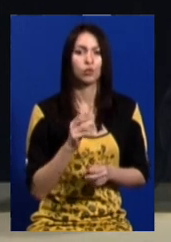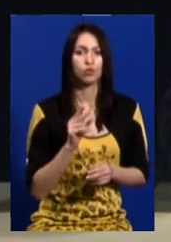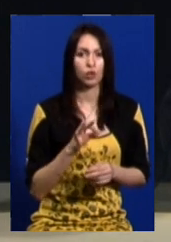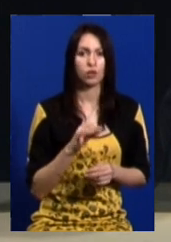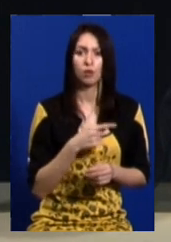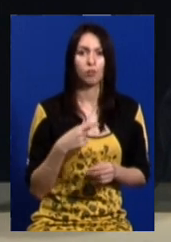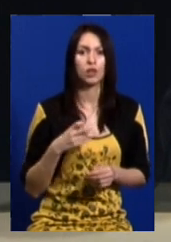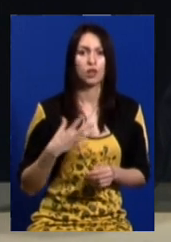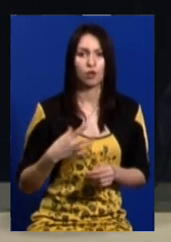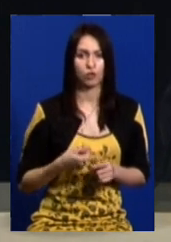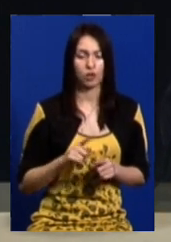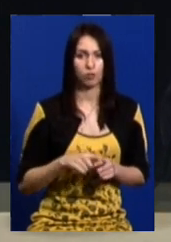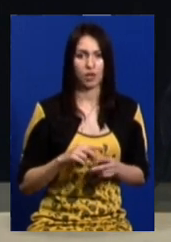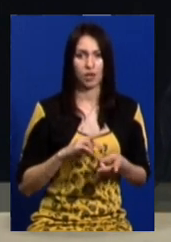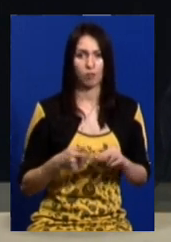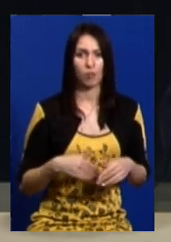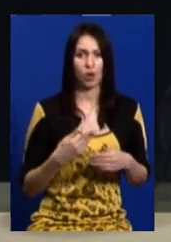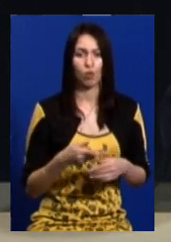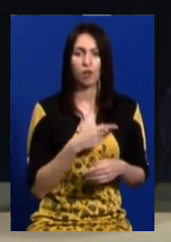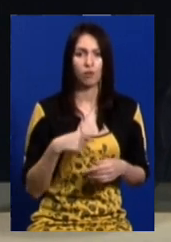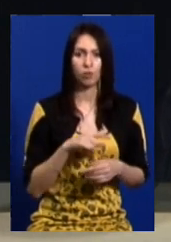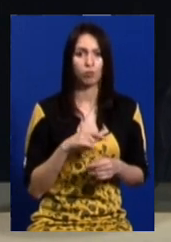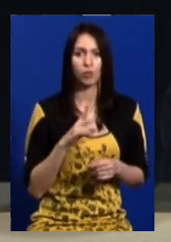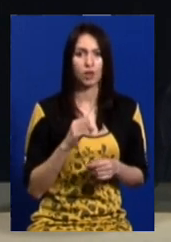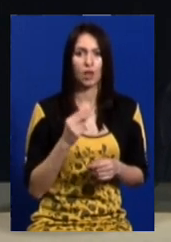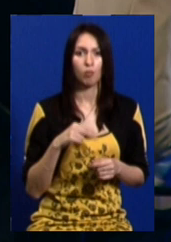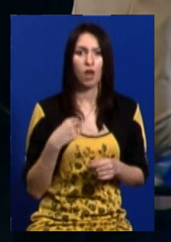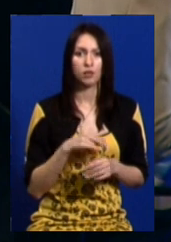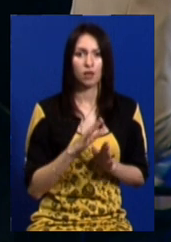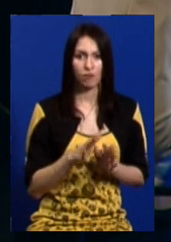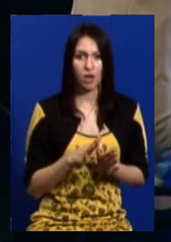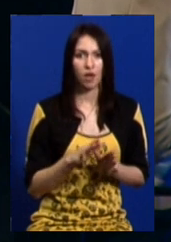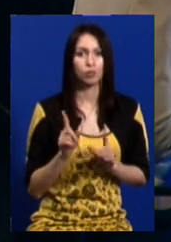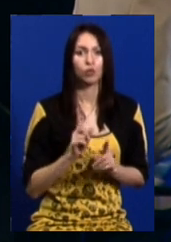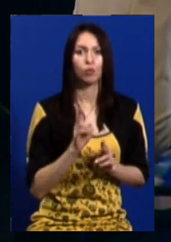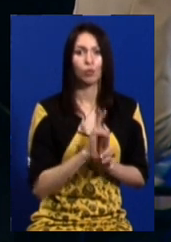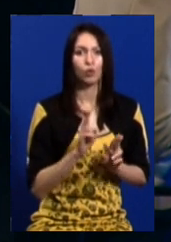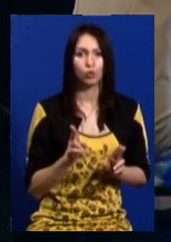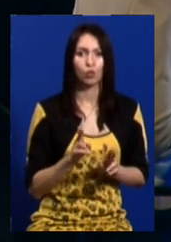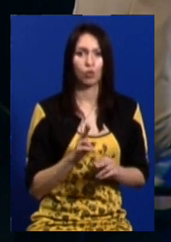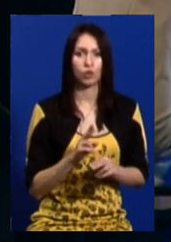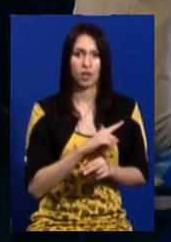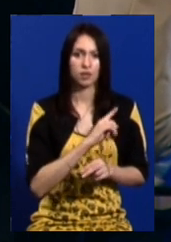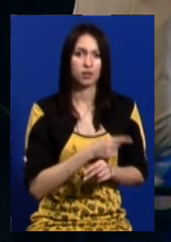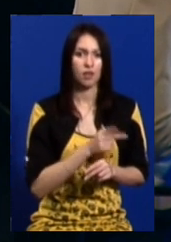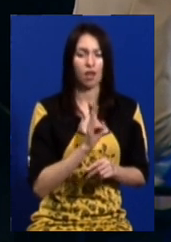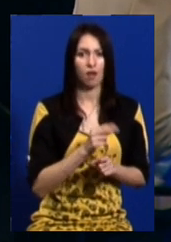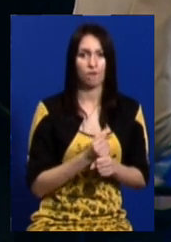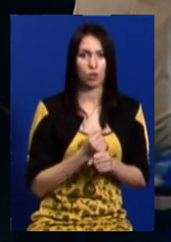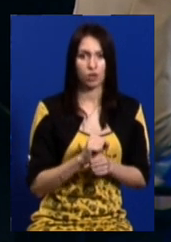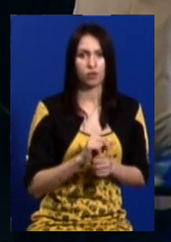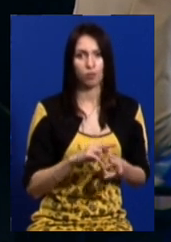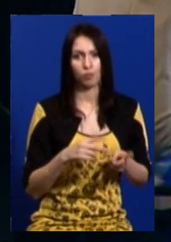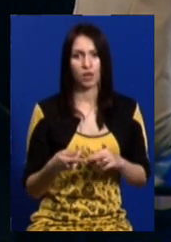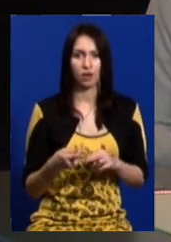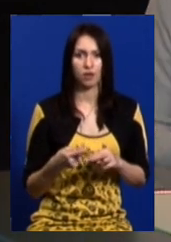не очікуємо таких переходів. І ми не благословляємо, щоб хтось силою когось заставляв переходити в